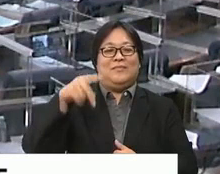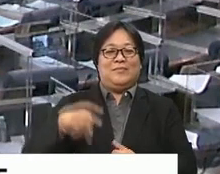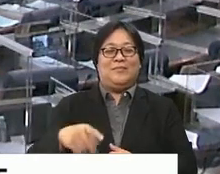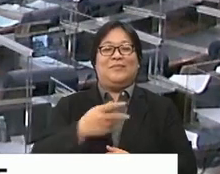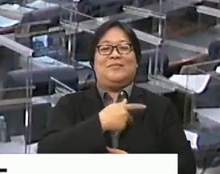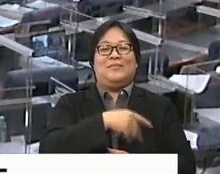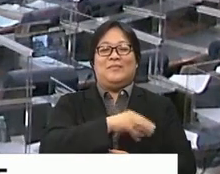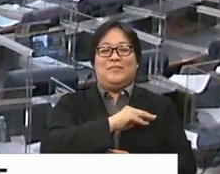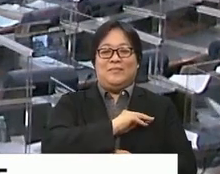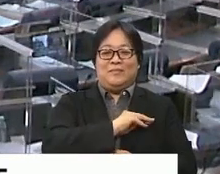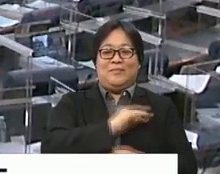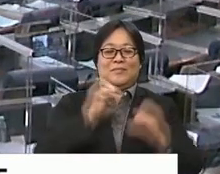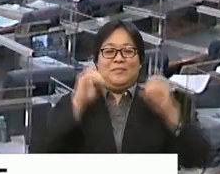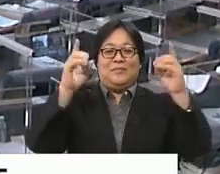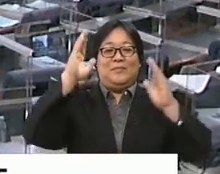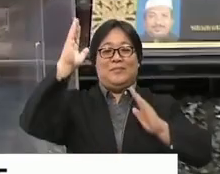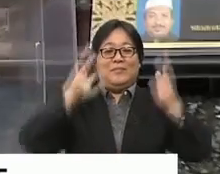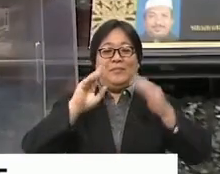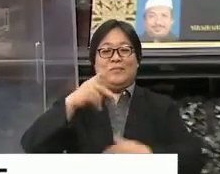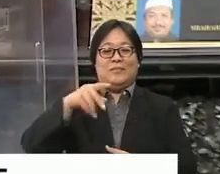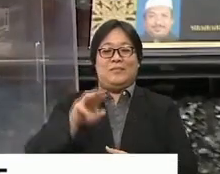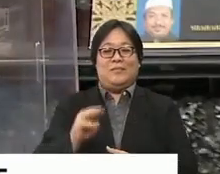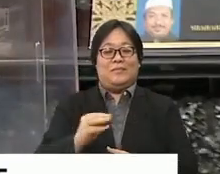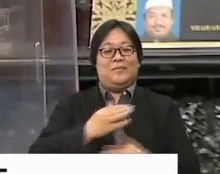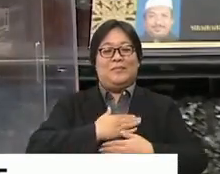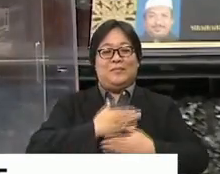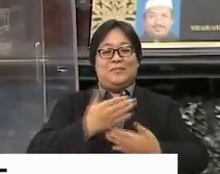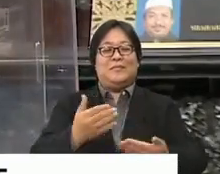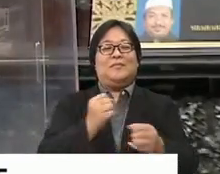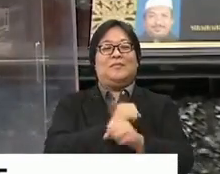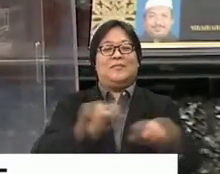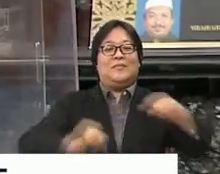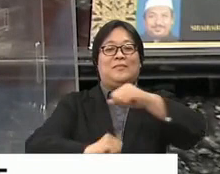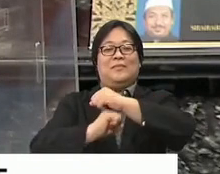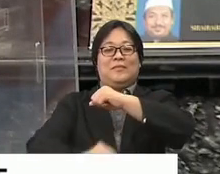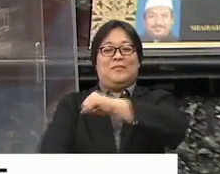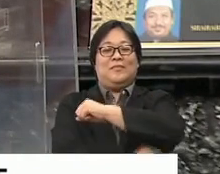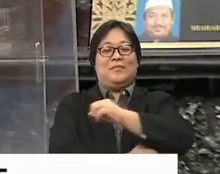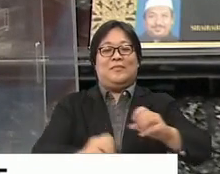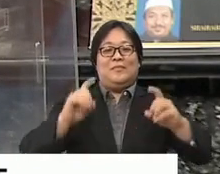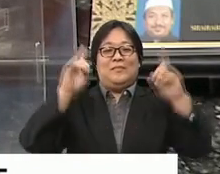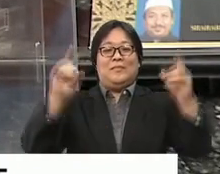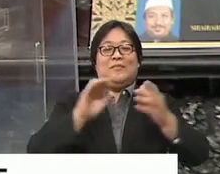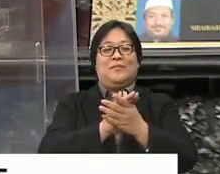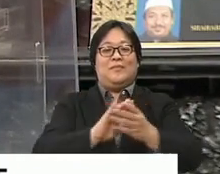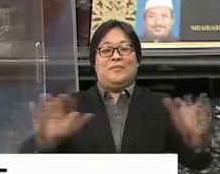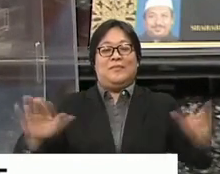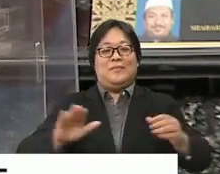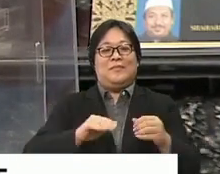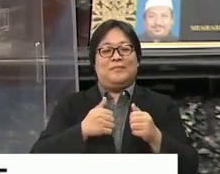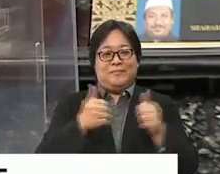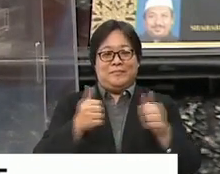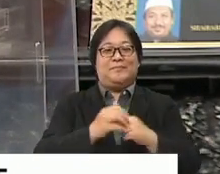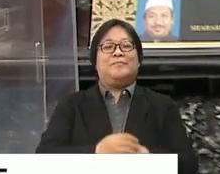daif menjawab ke itu Muhammad al-amin berkata antrian menyadari terdapat kekurangan sehingga menyebabkan kelewatan pelaksanaan proyek naik taraf uji